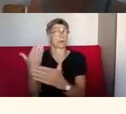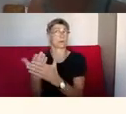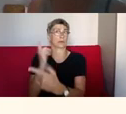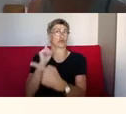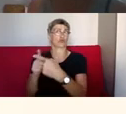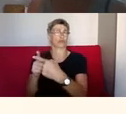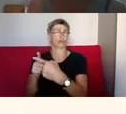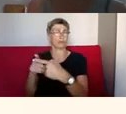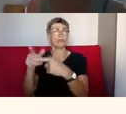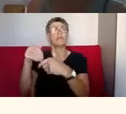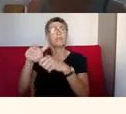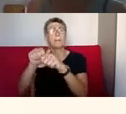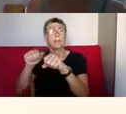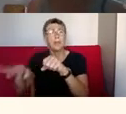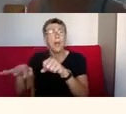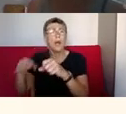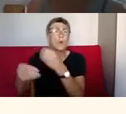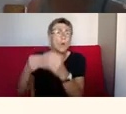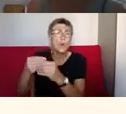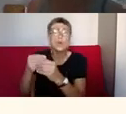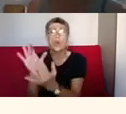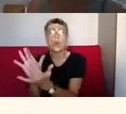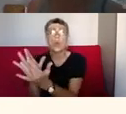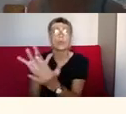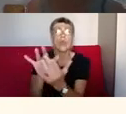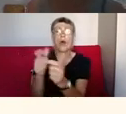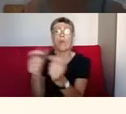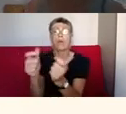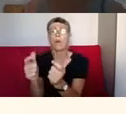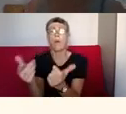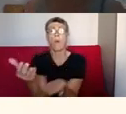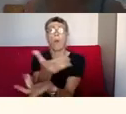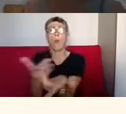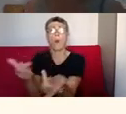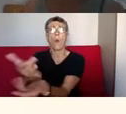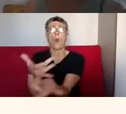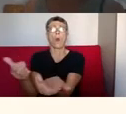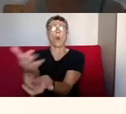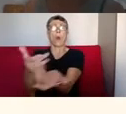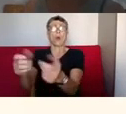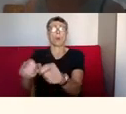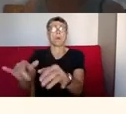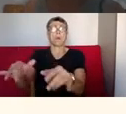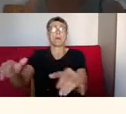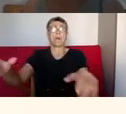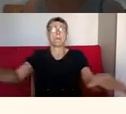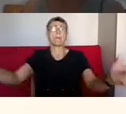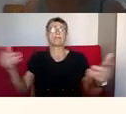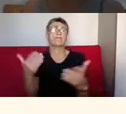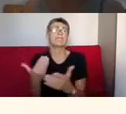via les médias ou via les contacts que les employeurs ont entre eux, et donc de faire effet boule de neige en fait sur